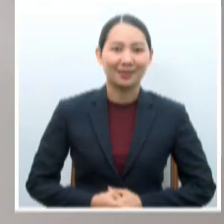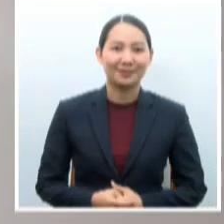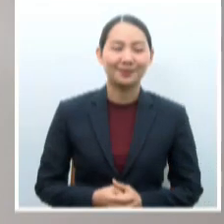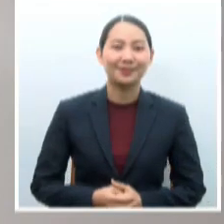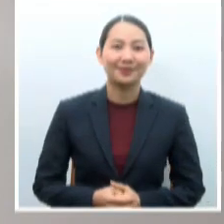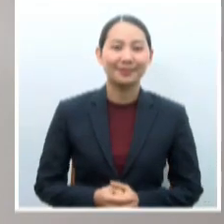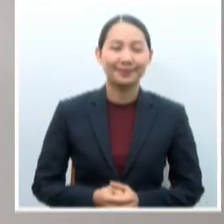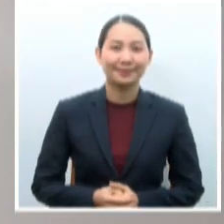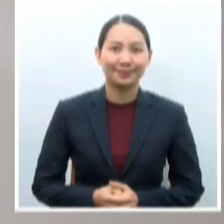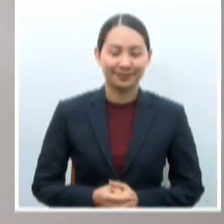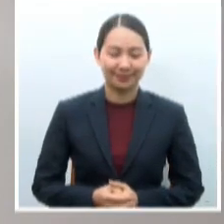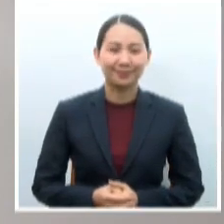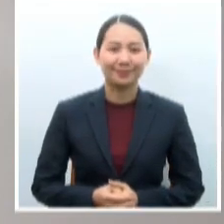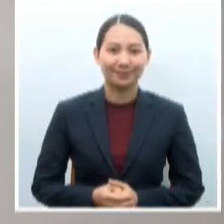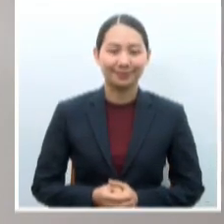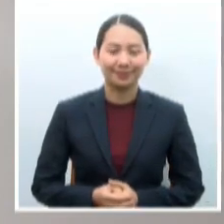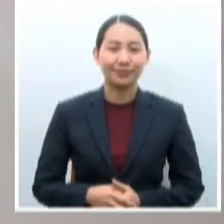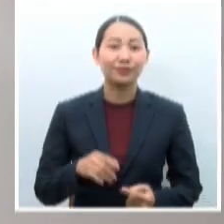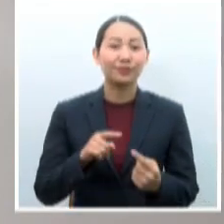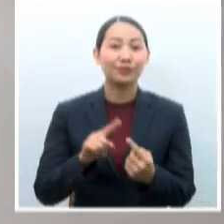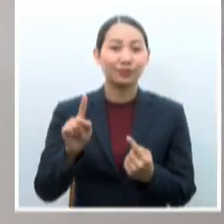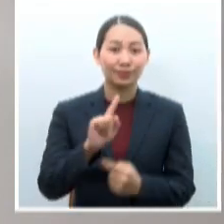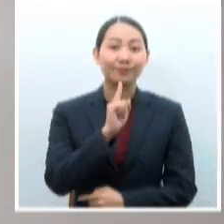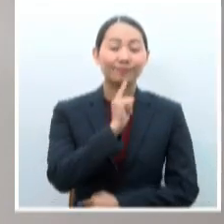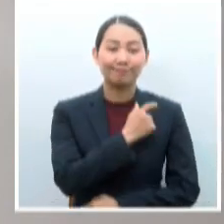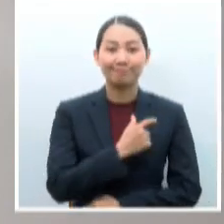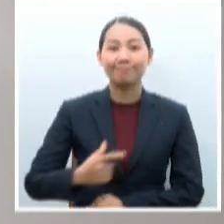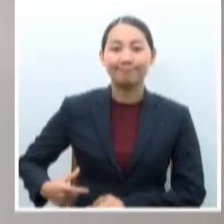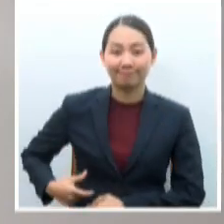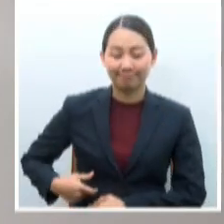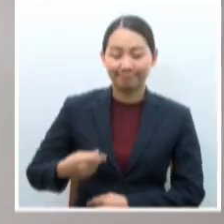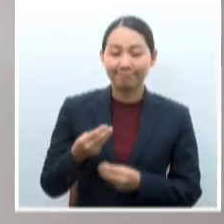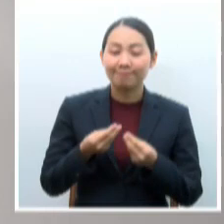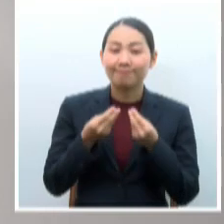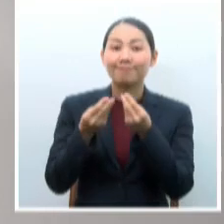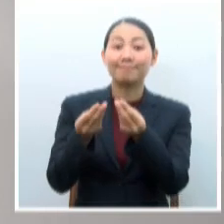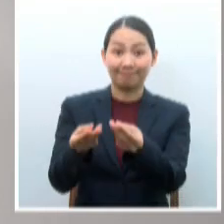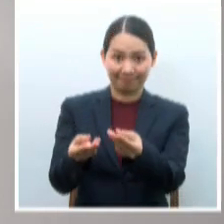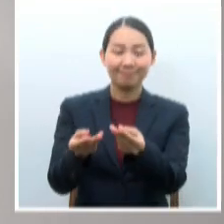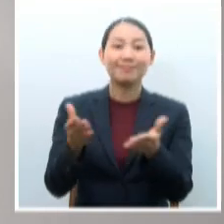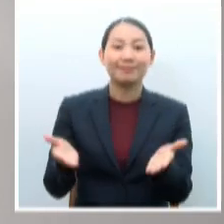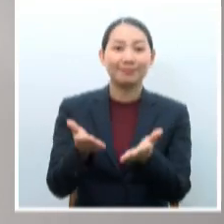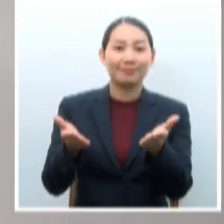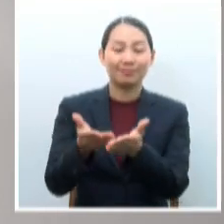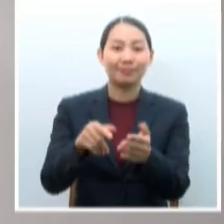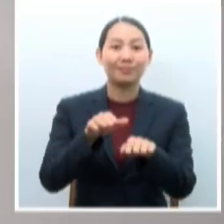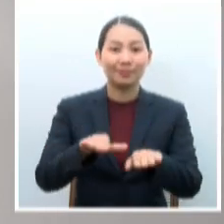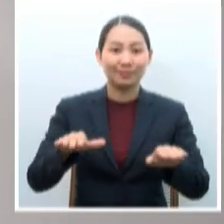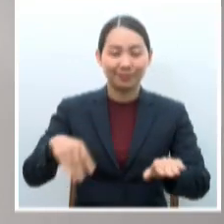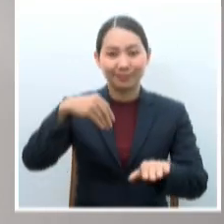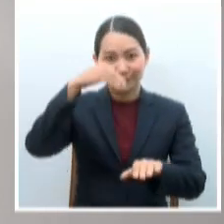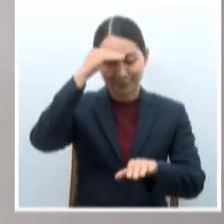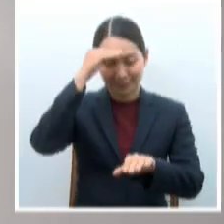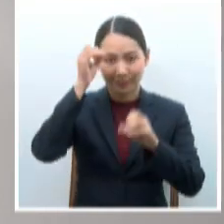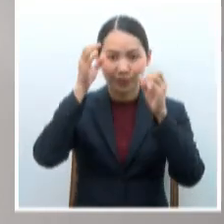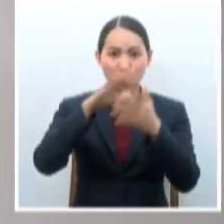อันนี้คือพระเมตตาของพระองค์ท่านนะคะที่ทรงมีพระเมตตาในการพัฒนาเด็กและเยาวชนในพื้นที่ของจังหวัดน่านให้มีภูมิคุ้มกันที่ดีใน